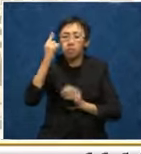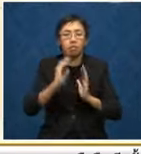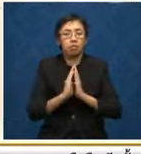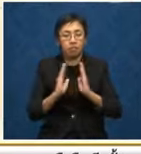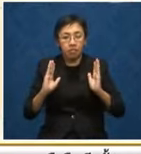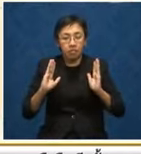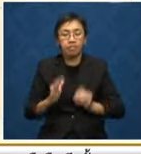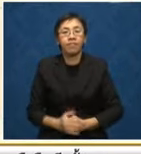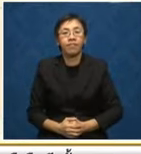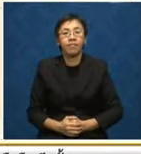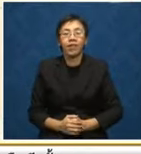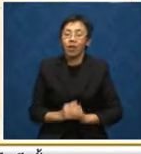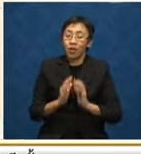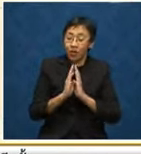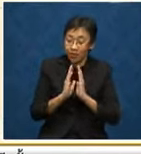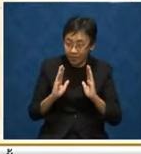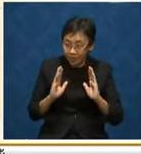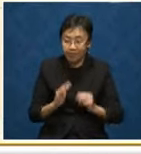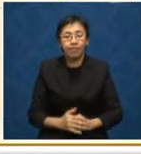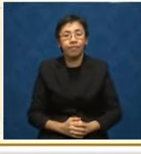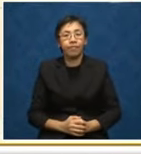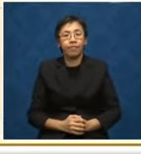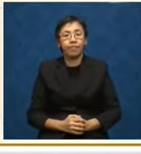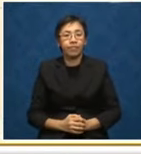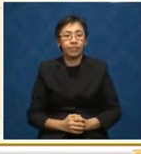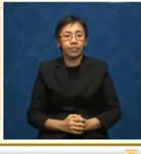ขอบคุณท่านสุดท้ายครับ